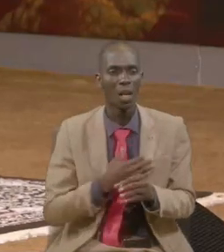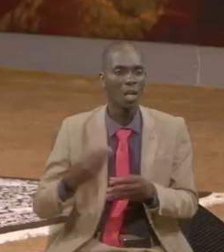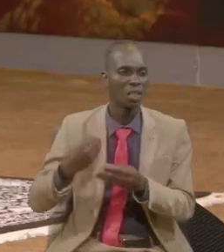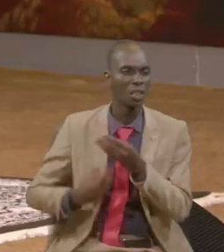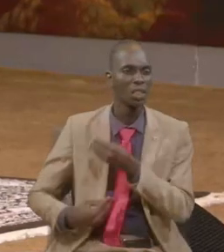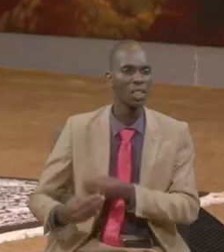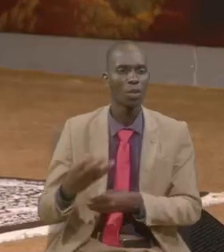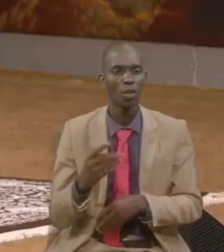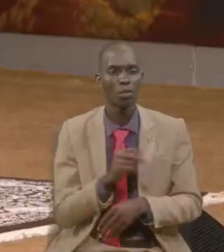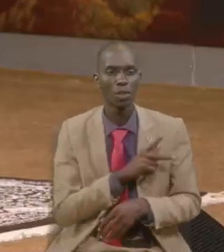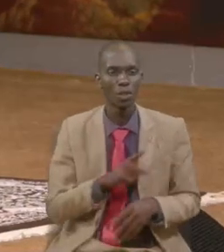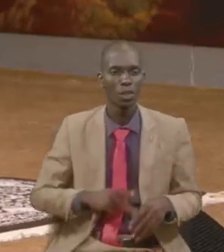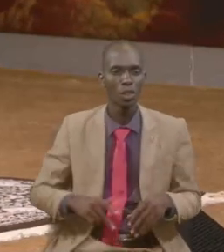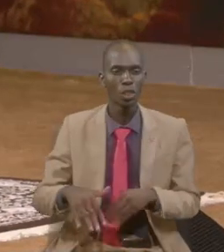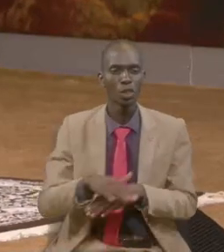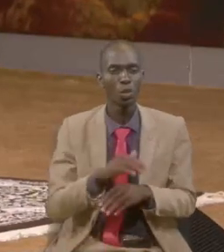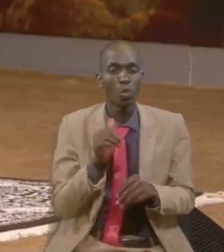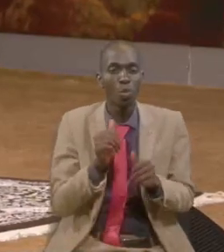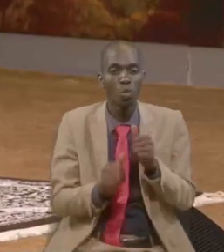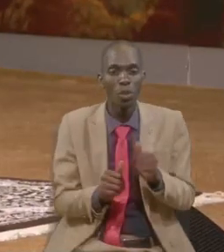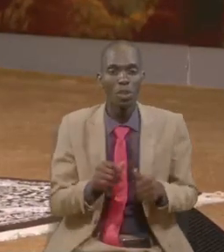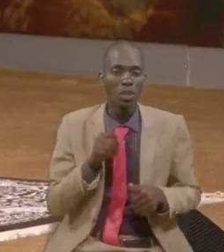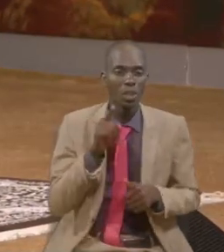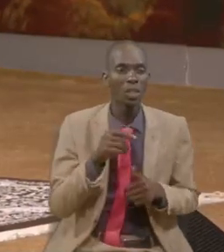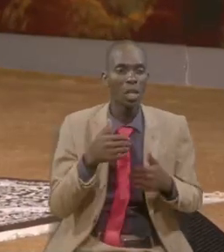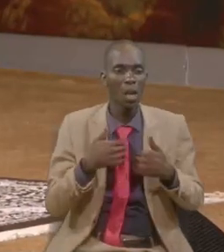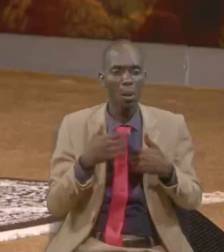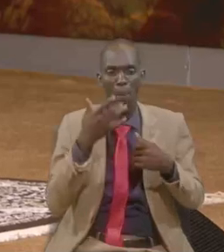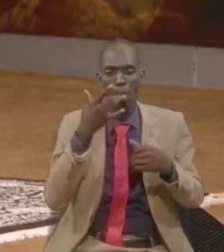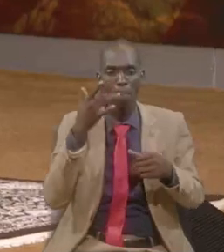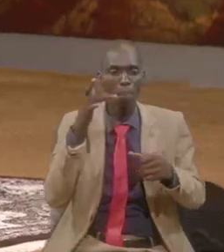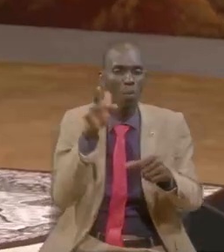héritier du royaume qu'il a promis à ceux qui